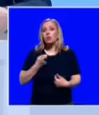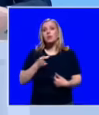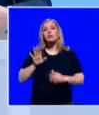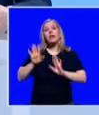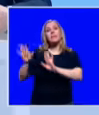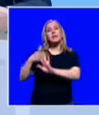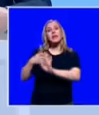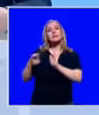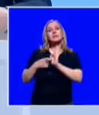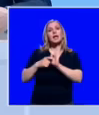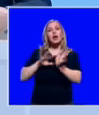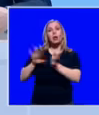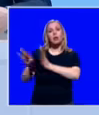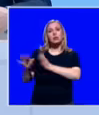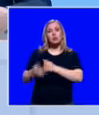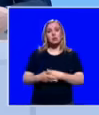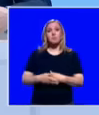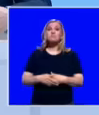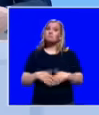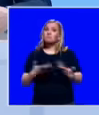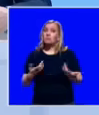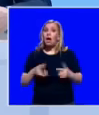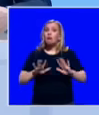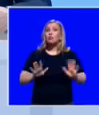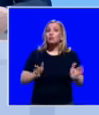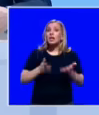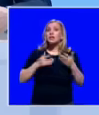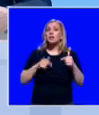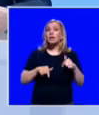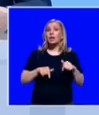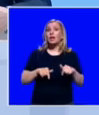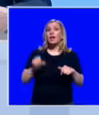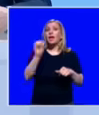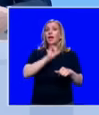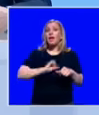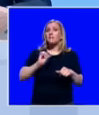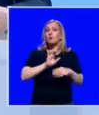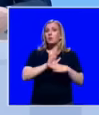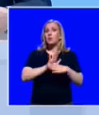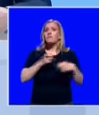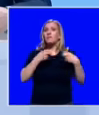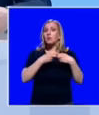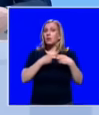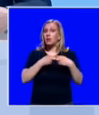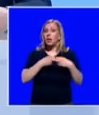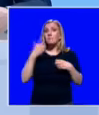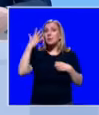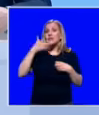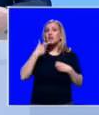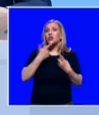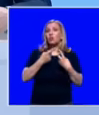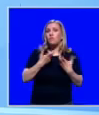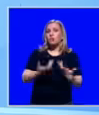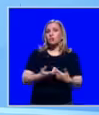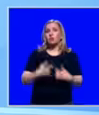си ги спазват на собствена територия. Представете ли си този разговор, как ще го проведете, ако станете евродепутат в Брюксел? Още го проведа, даже и по-твърд разговор ще проведа в Брюксел. Какво